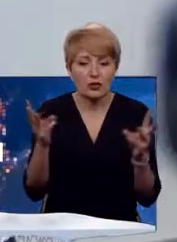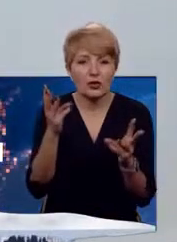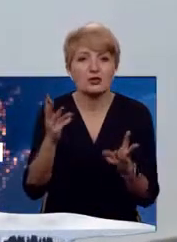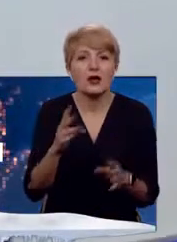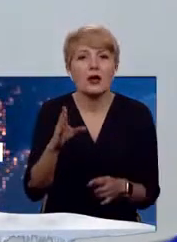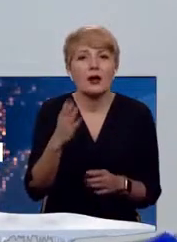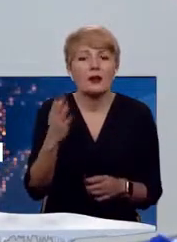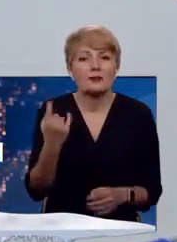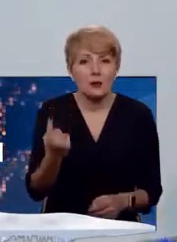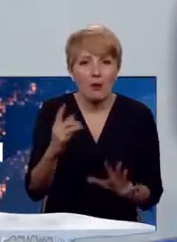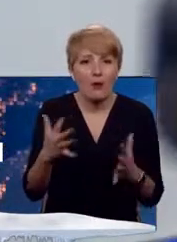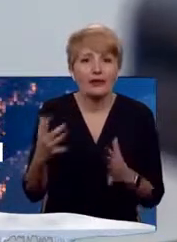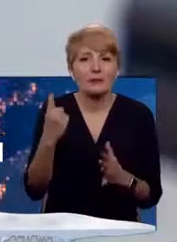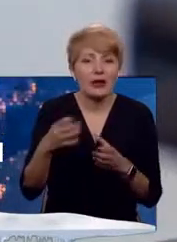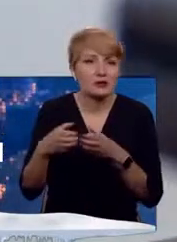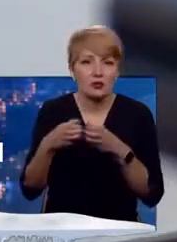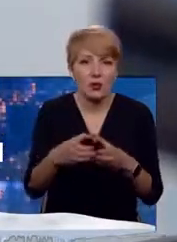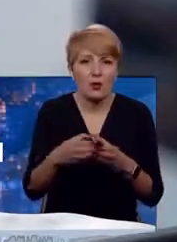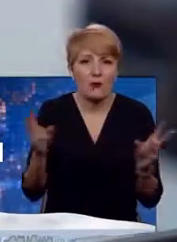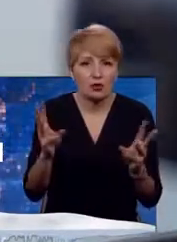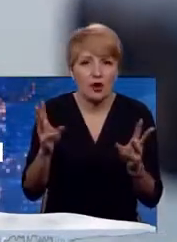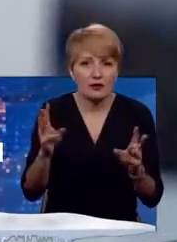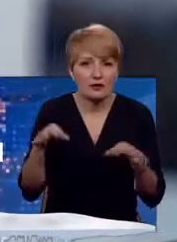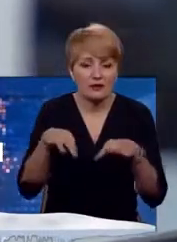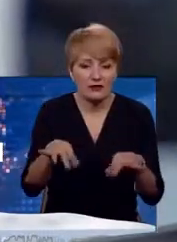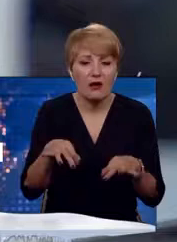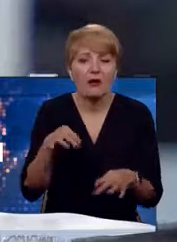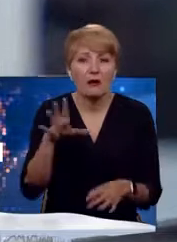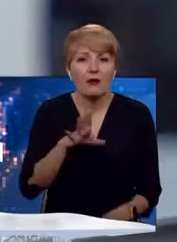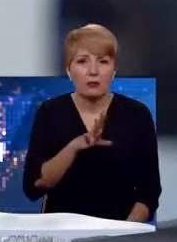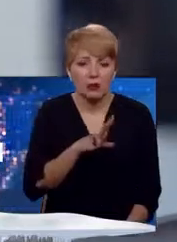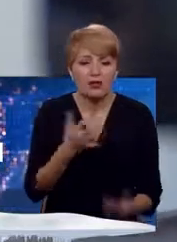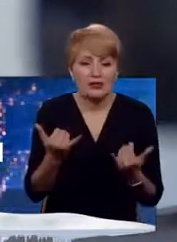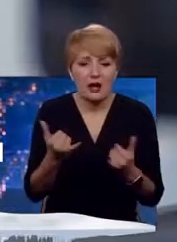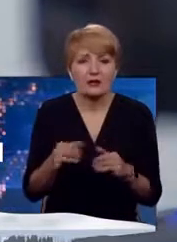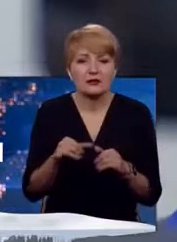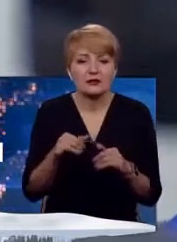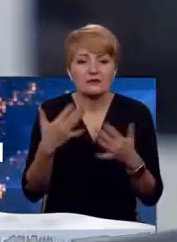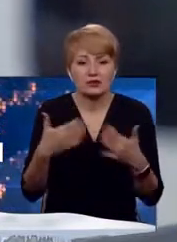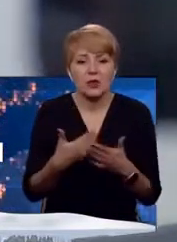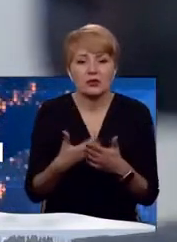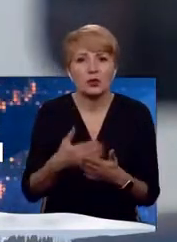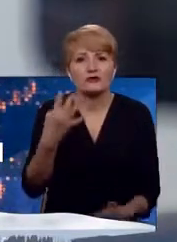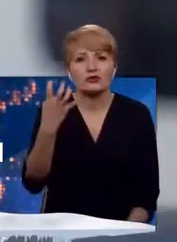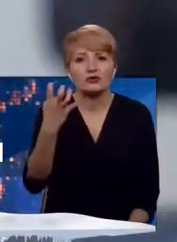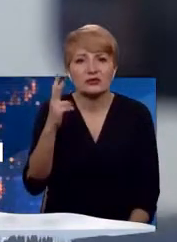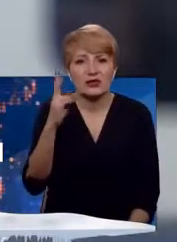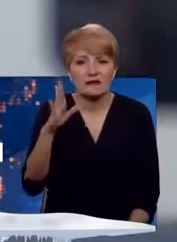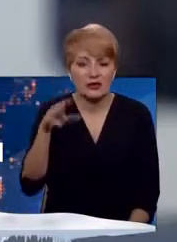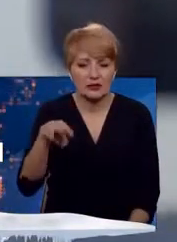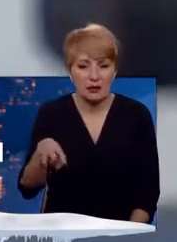підрозділів площа пожежі сягала близько 150 квадратних метрів. Наразі площа пожежі орієнтовно 400 квадратних